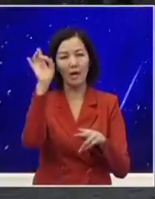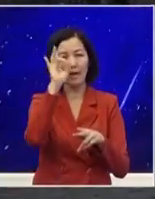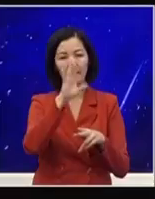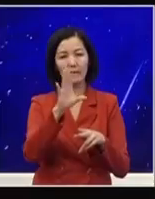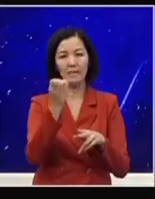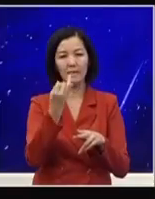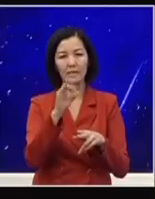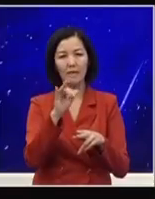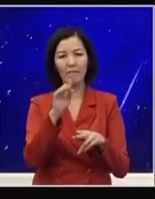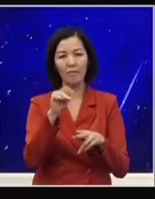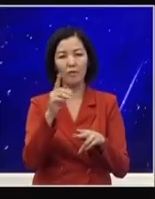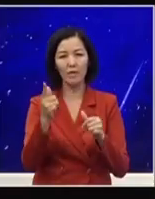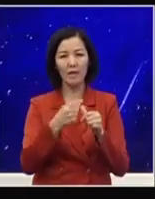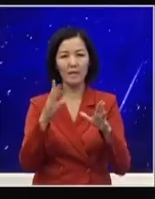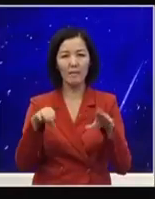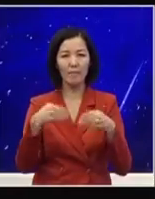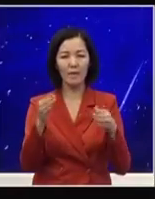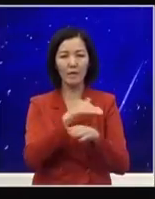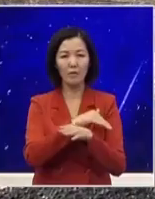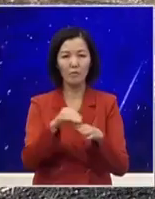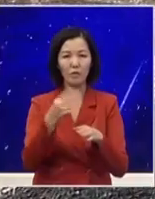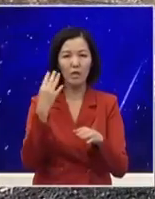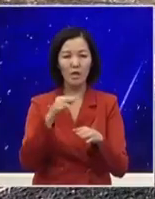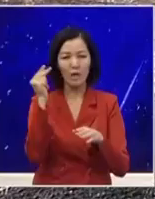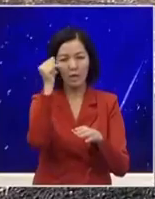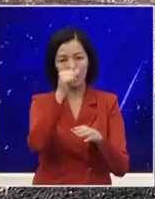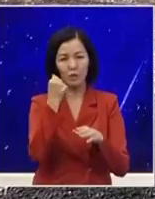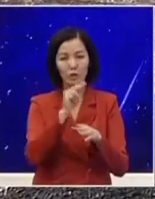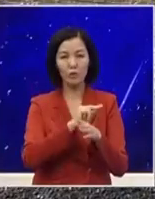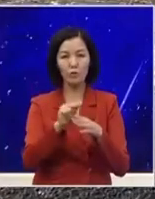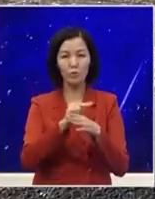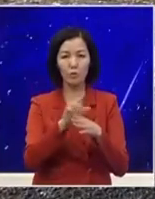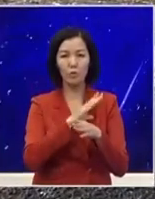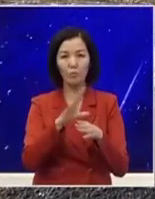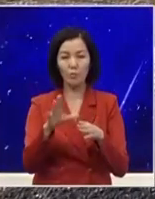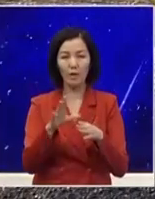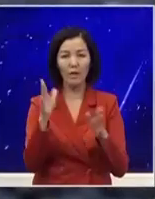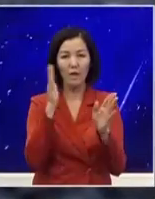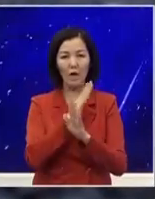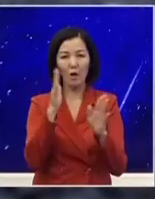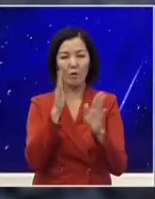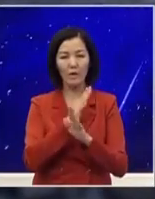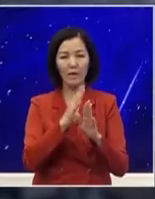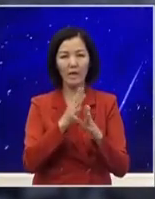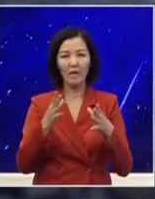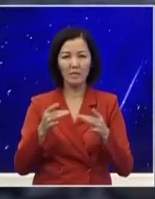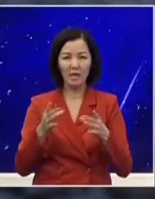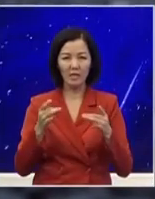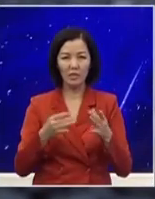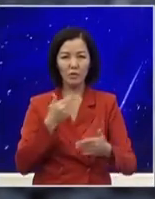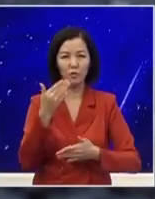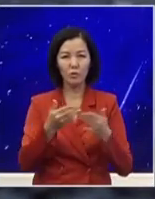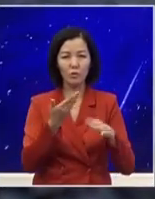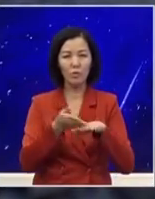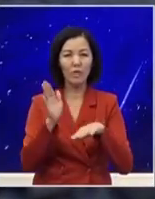Сәкен Сейфуллиннің атына берілген көше 40 жылға таяу жөнделмепті. Тұрғындар күн райы бұзылып, жауын шашынды күндері тіпті аяқ алып